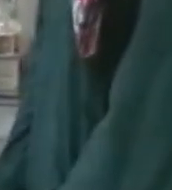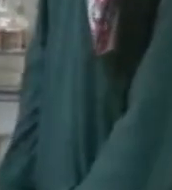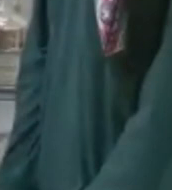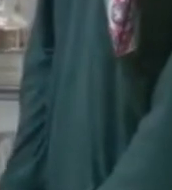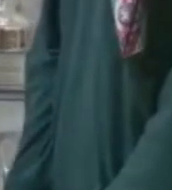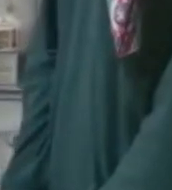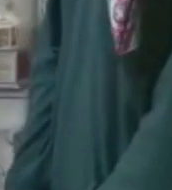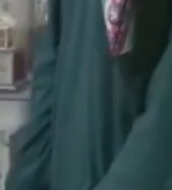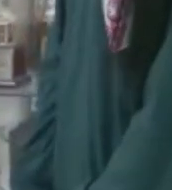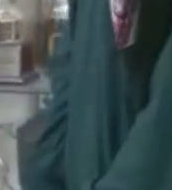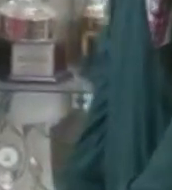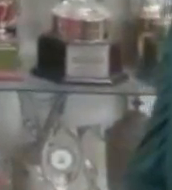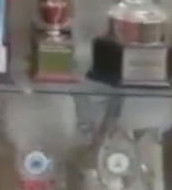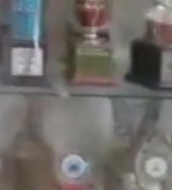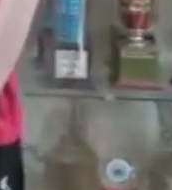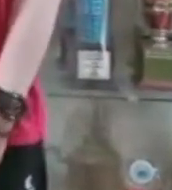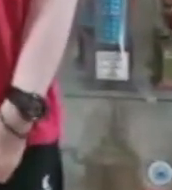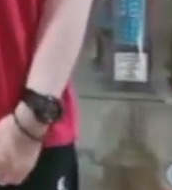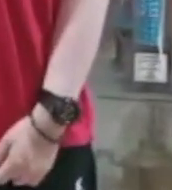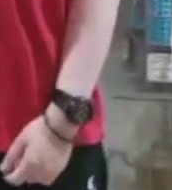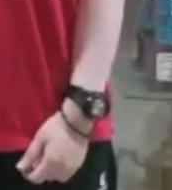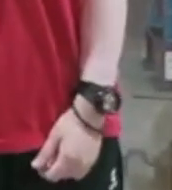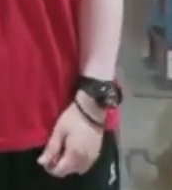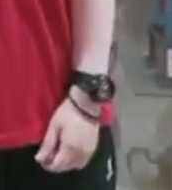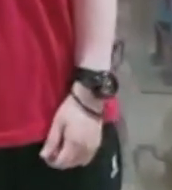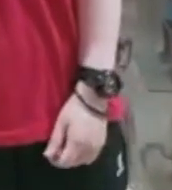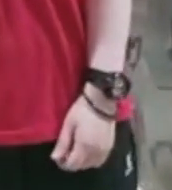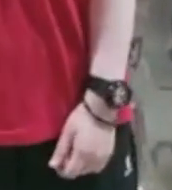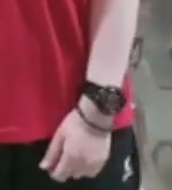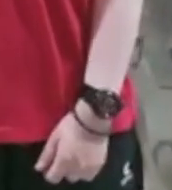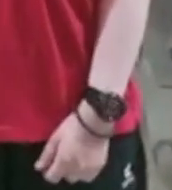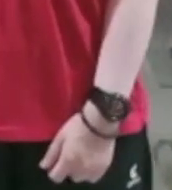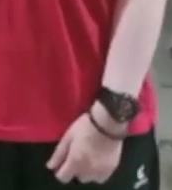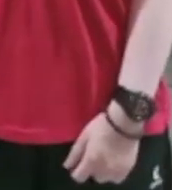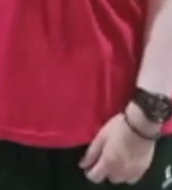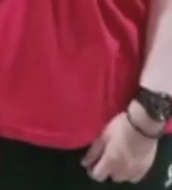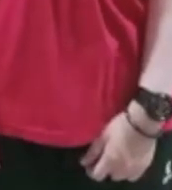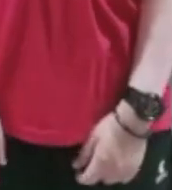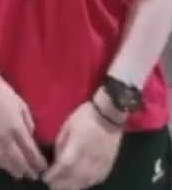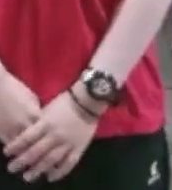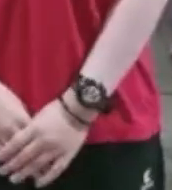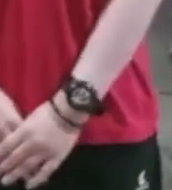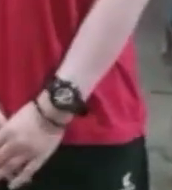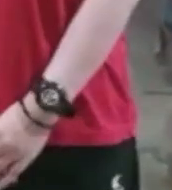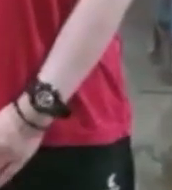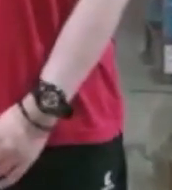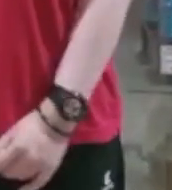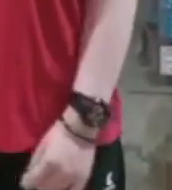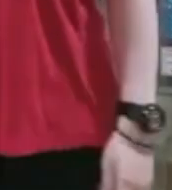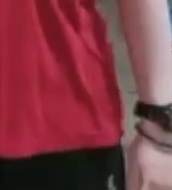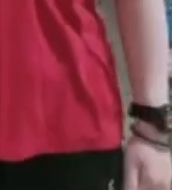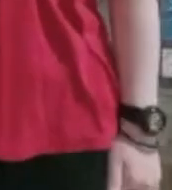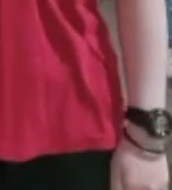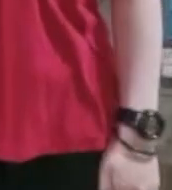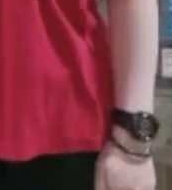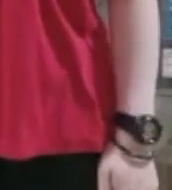hidup sehat adalah membuat pemeriksaan kesehatan setiap tahun Ibu saya membawa saya milik swasta untuk